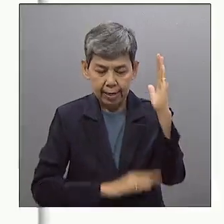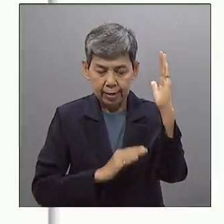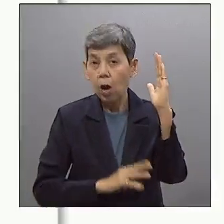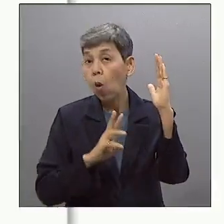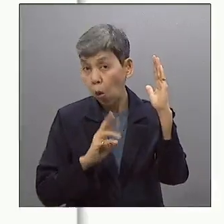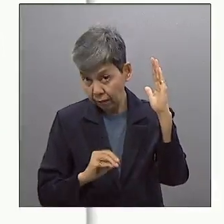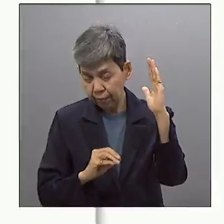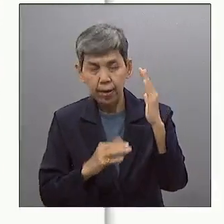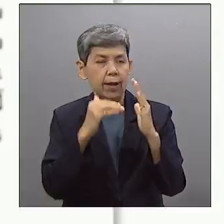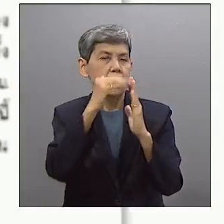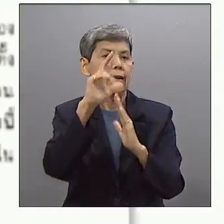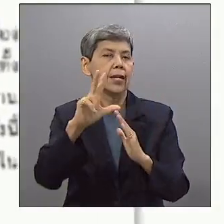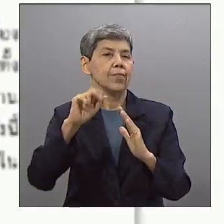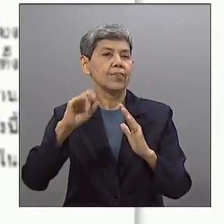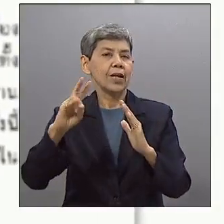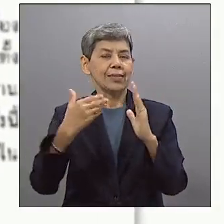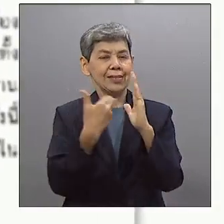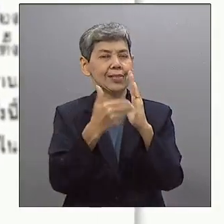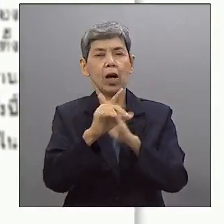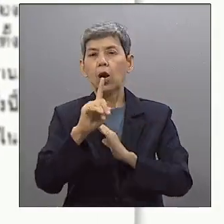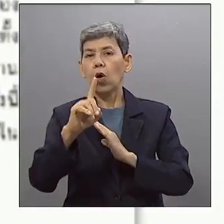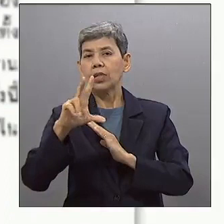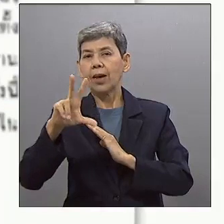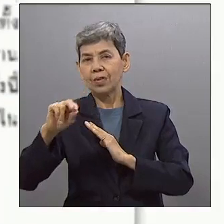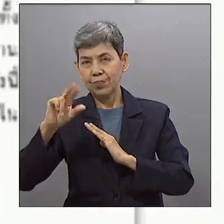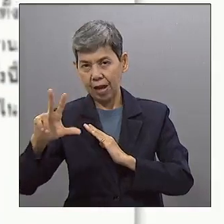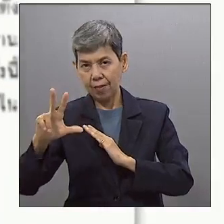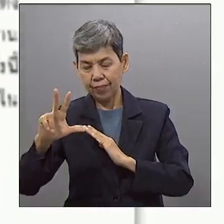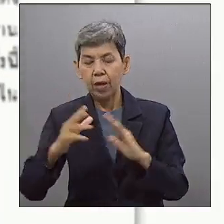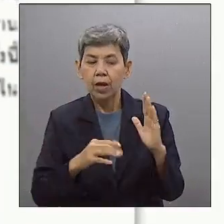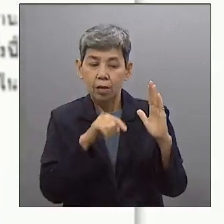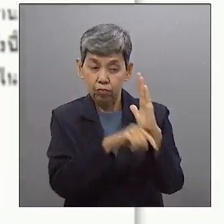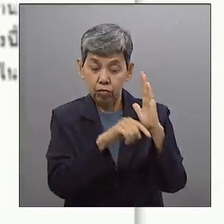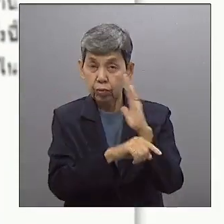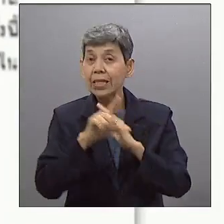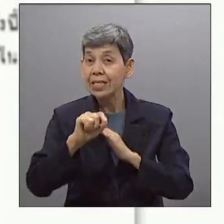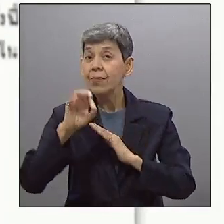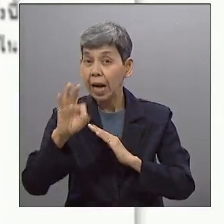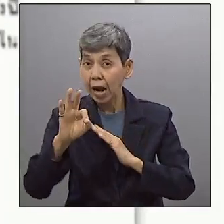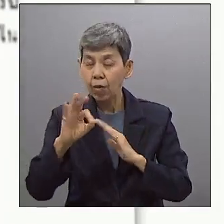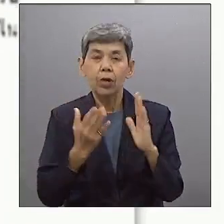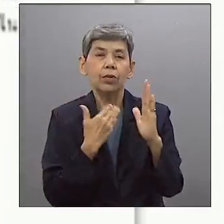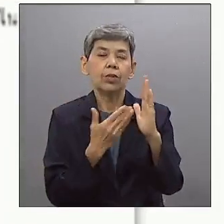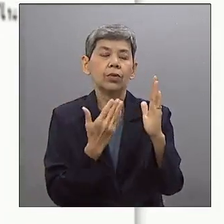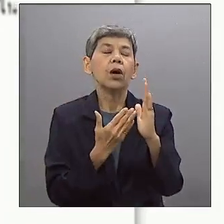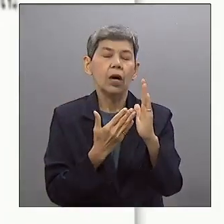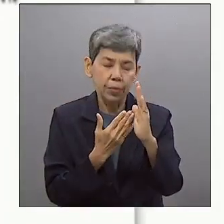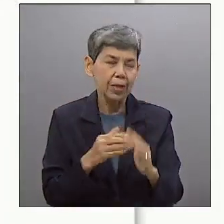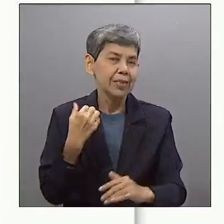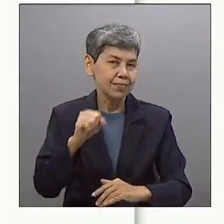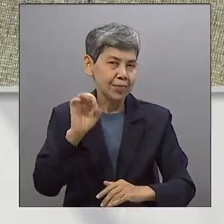คนภาคเหนือ 37คนอีสาน 133คนตะวันออก 29คนตะวันตก 19คนค่ะ